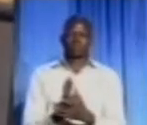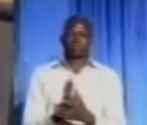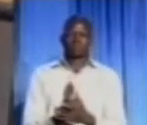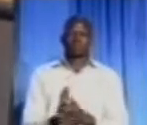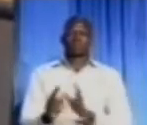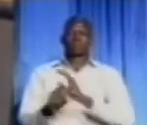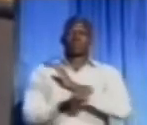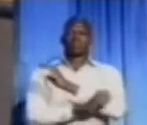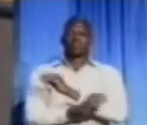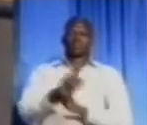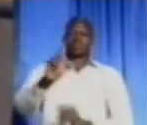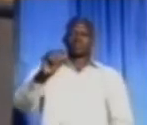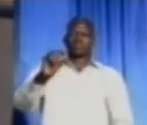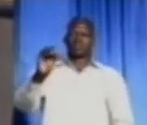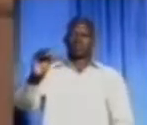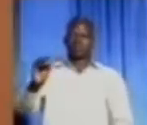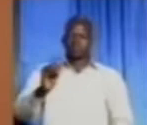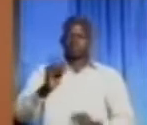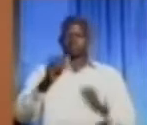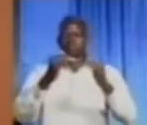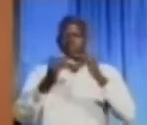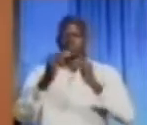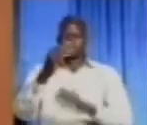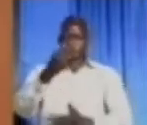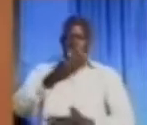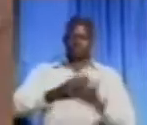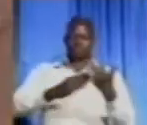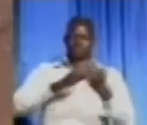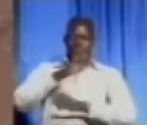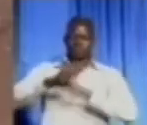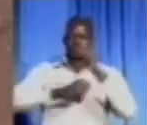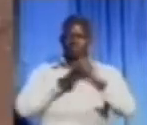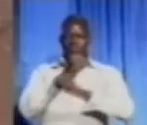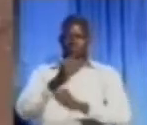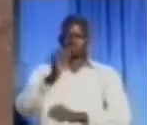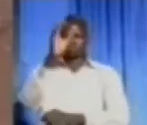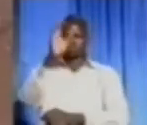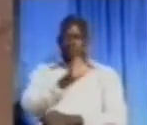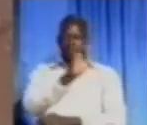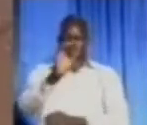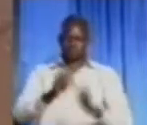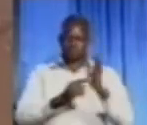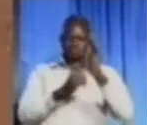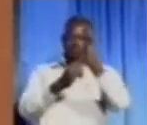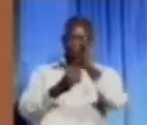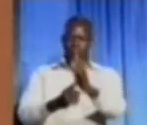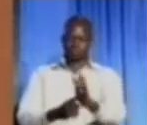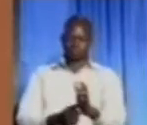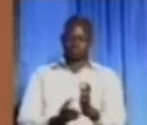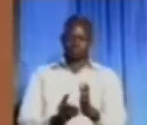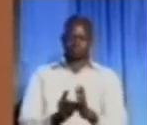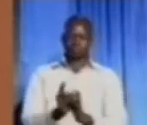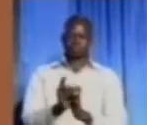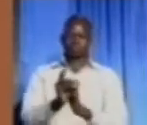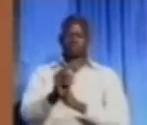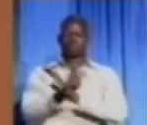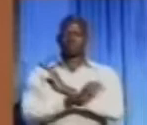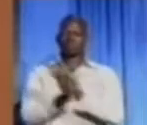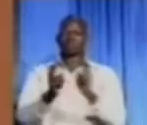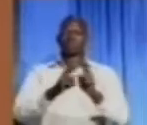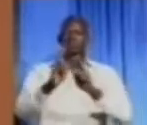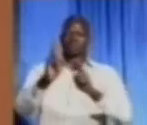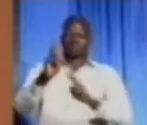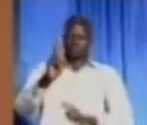Tougan 90, peut-être un demi-siècle que cette plaque indique à partir de Dédougou la direction de Tougan. À hauteur de ce panneau